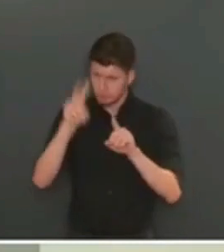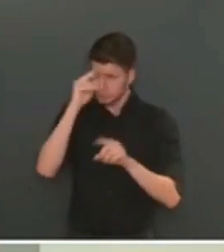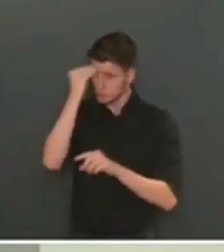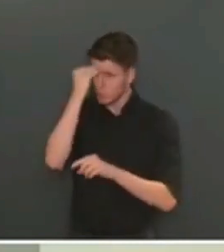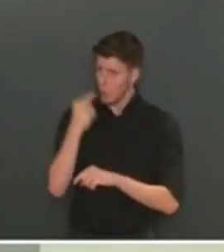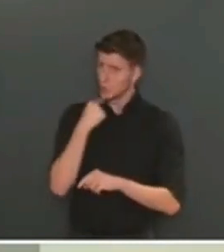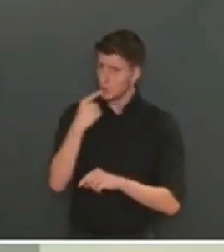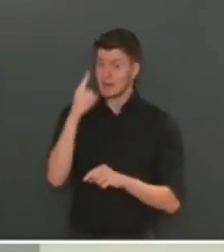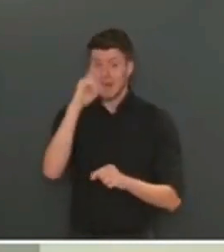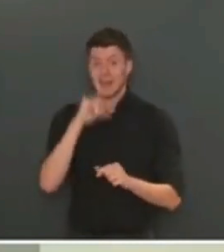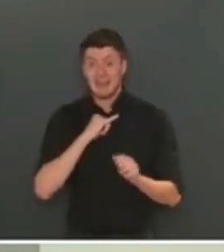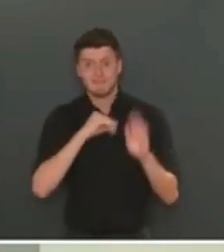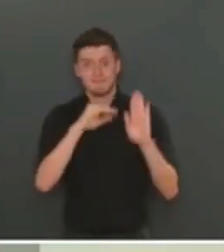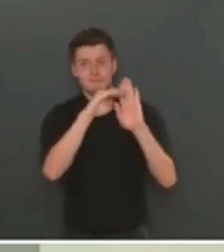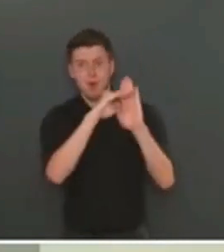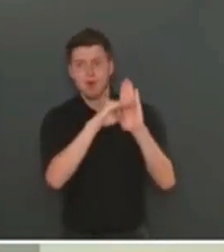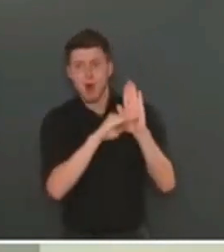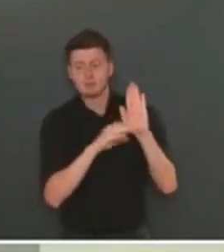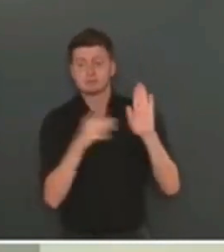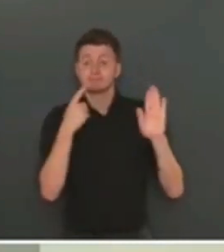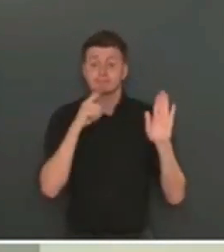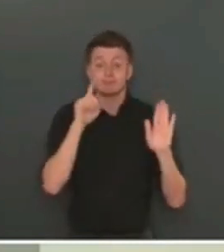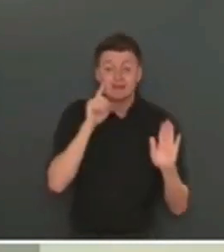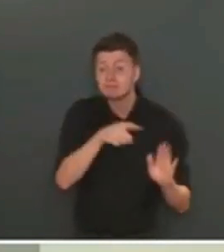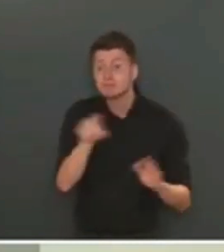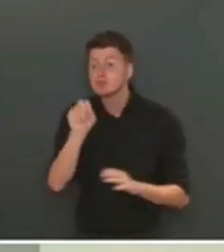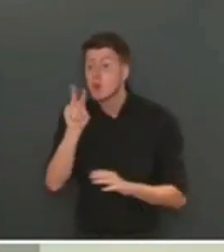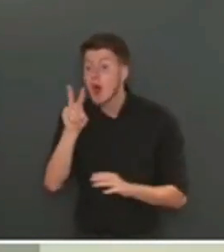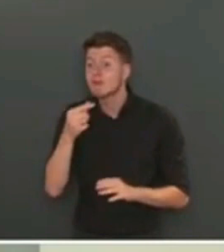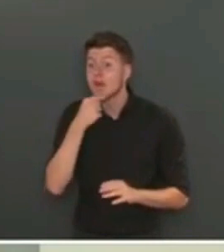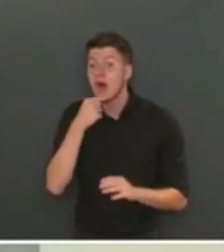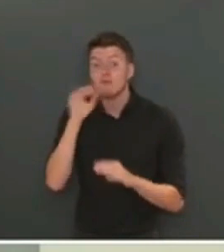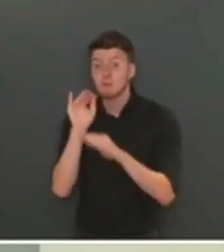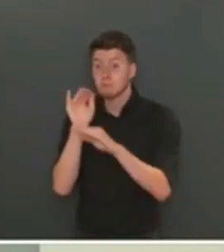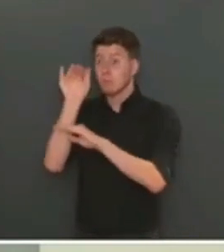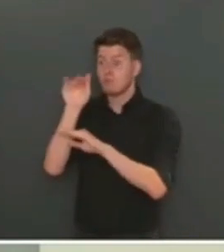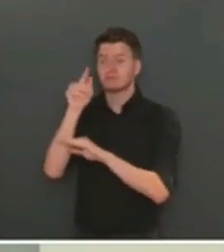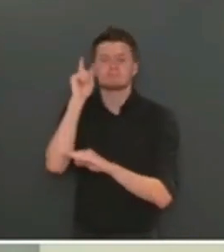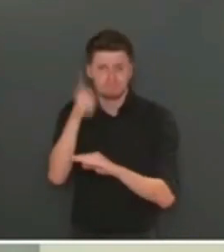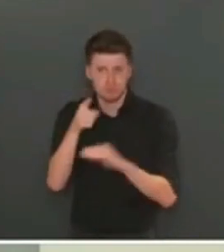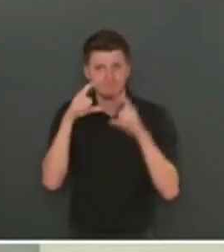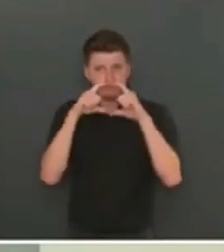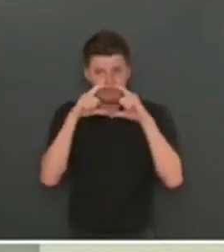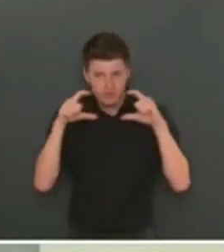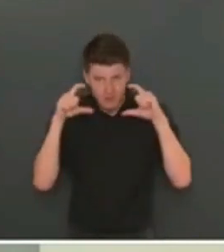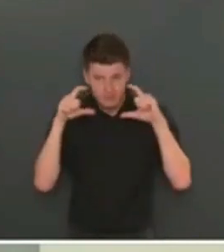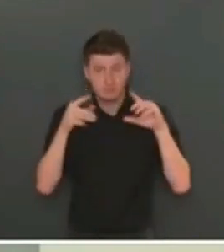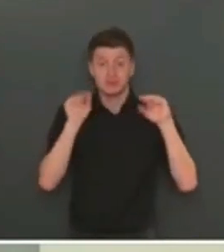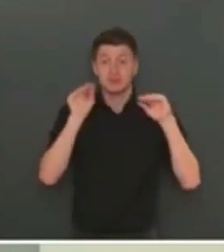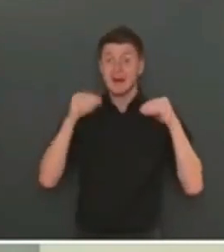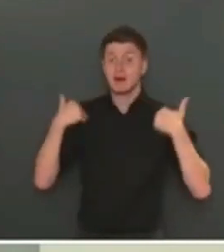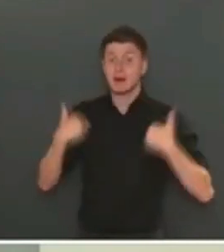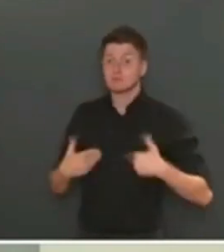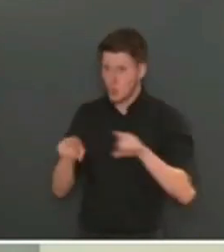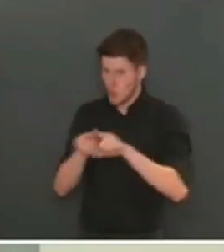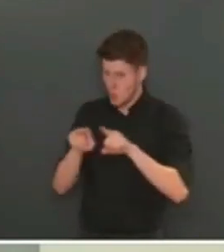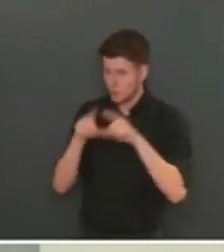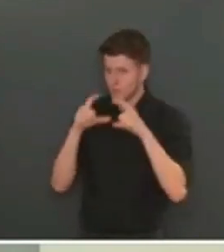exemple l'obligation du port du masque pour tous les élèves de plus de 12 ans, et aussi pour les enseignants.